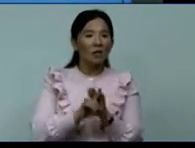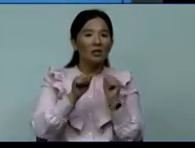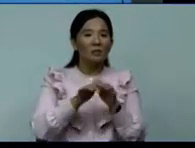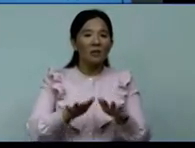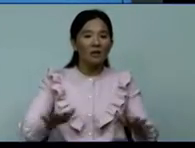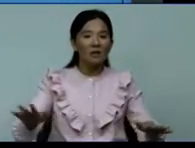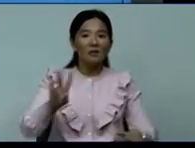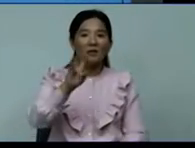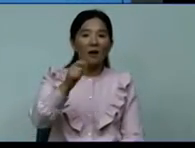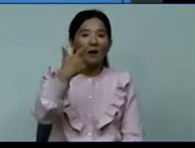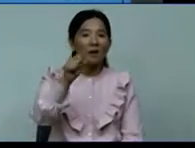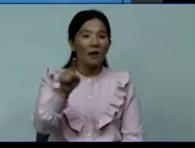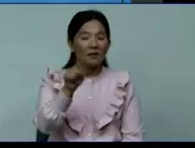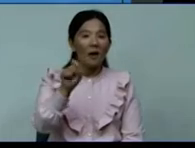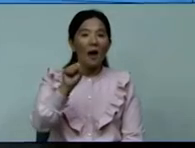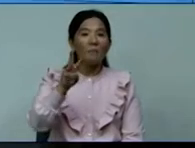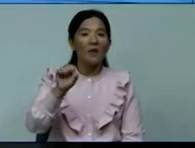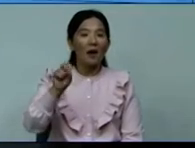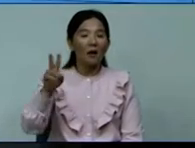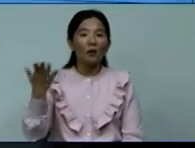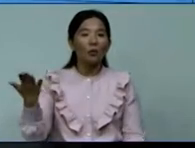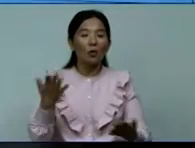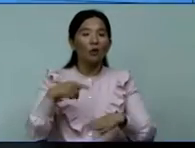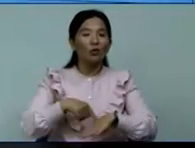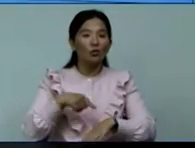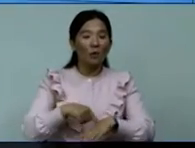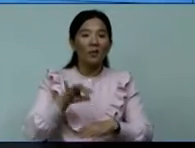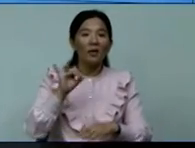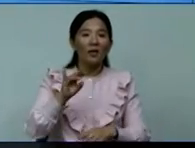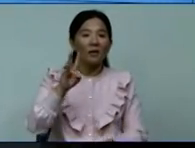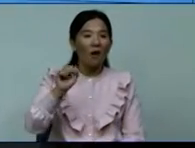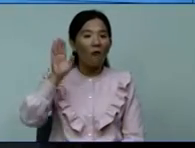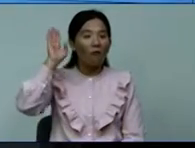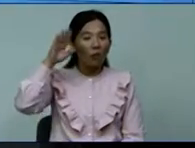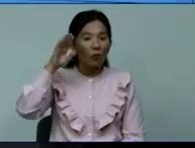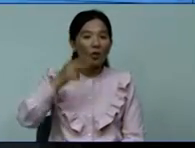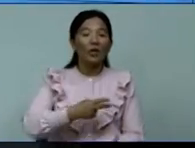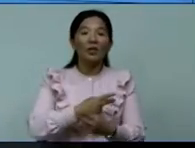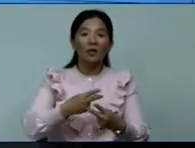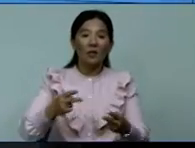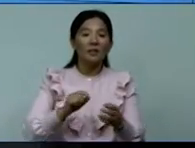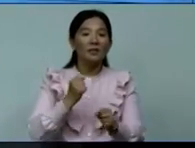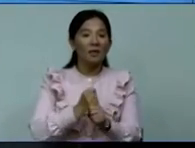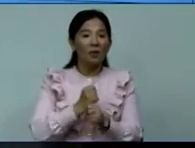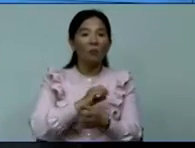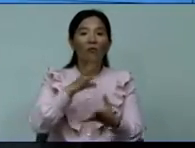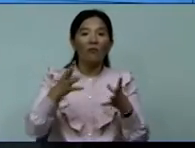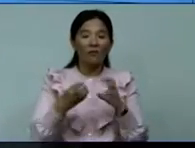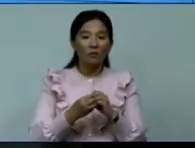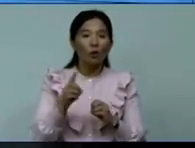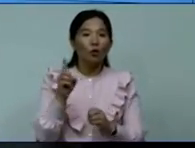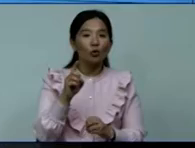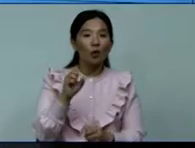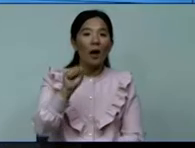распадаться на газ аммиак, который мы ощущаем, и на воду. Итак, мы делаем вывод, что аммиак